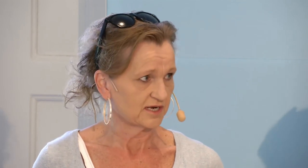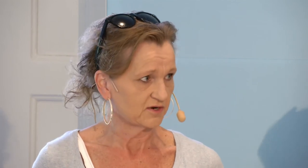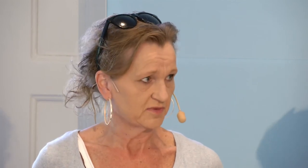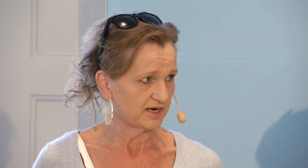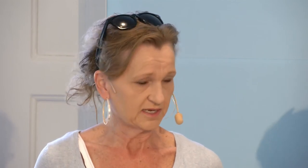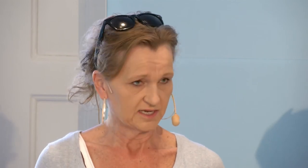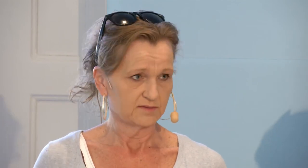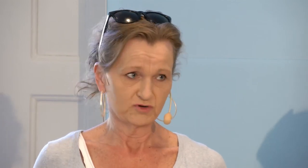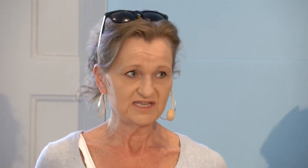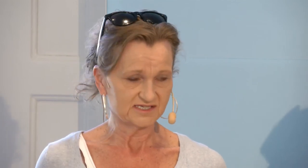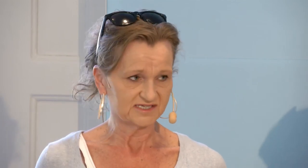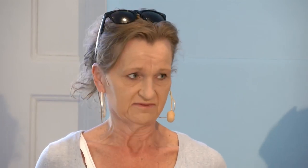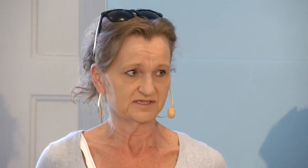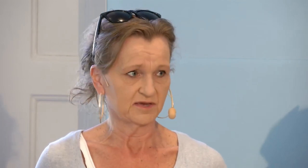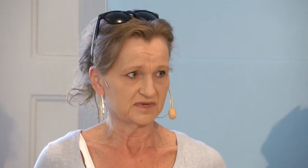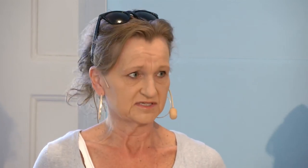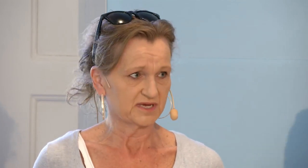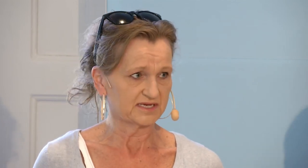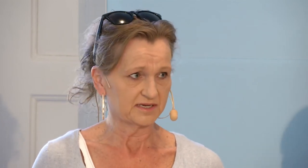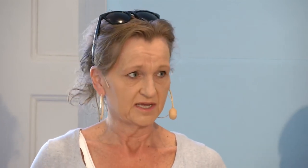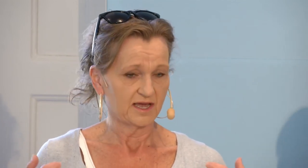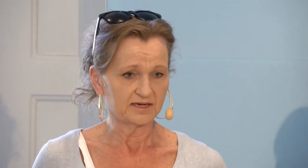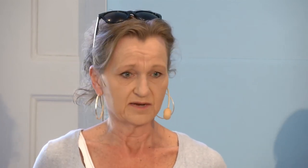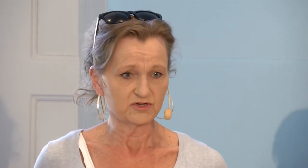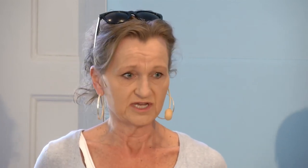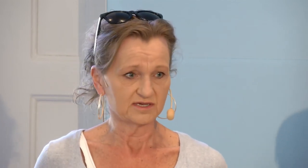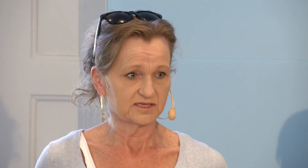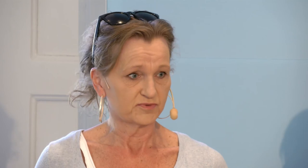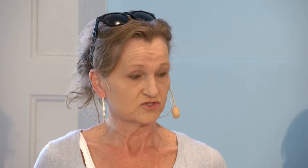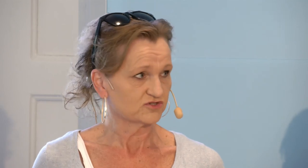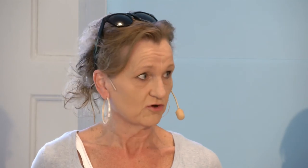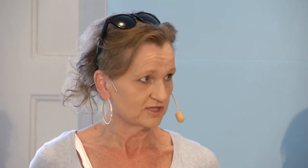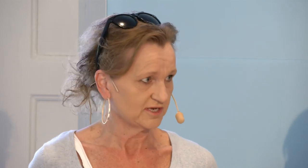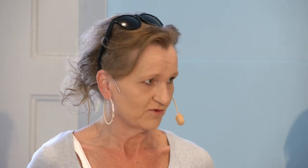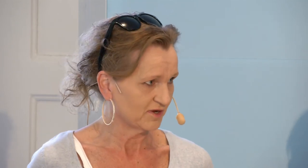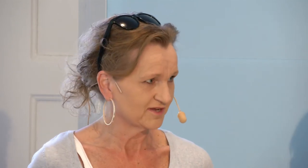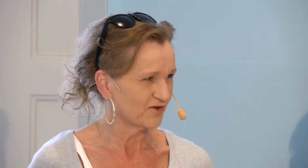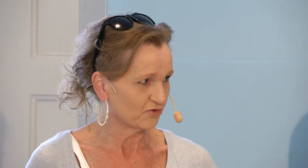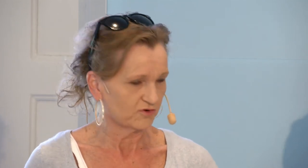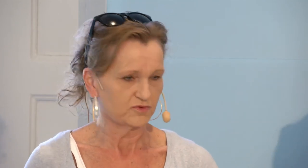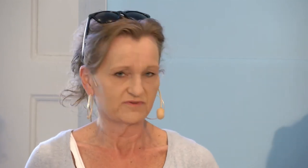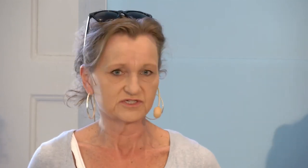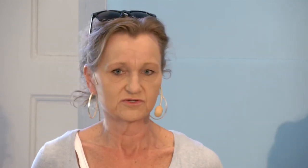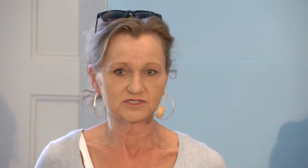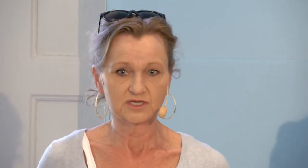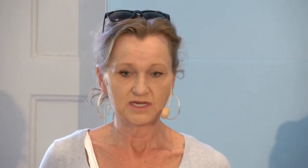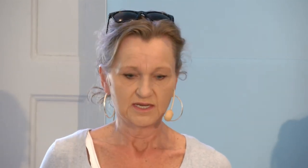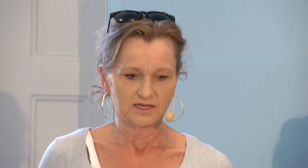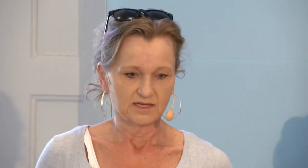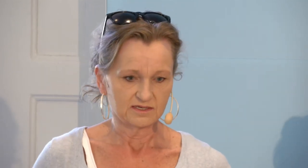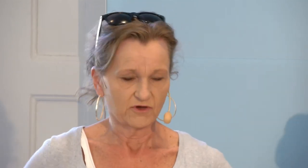så handlar det om när polisen tillsammans med andra myndigheter på statlig nivå och kommunen